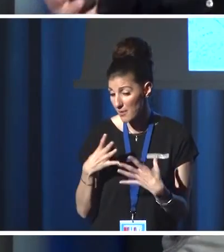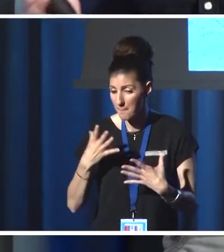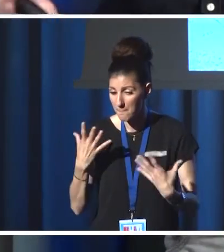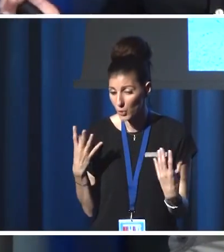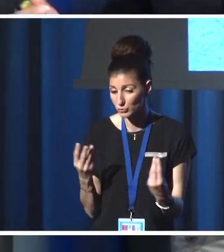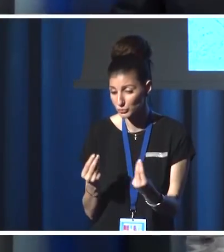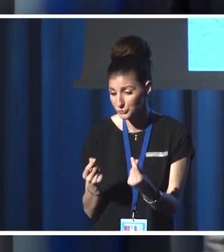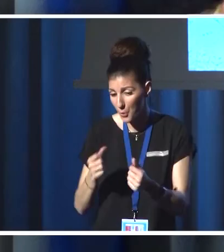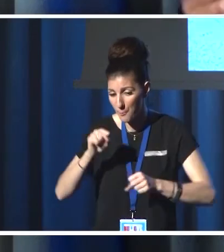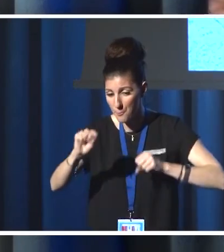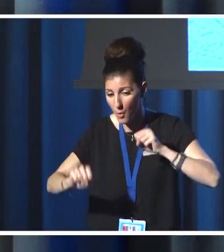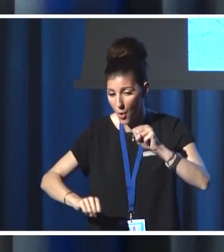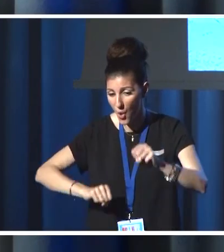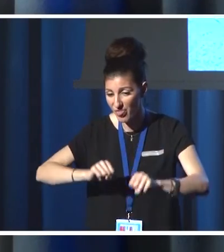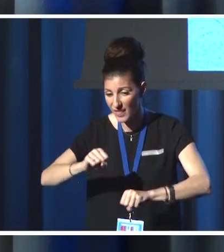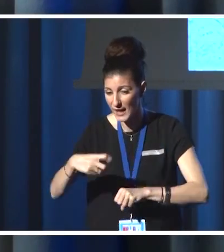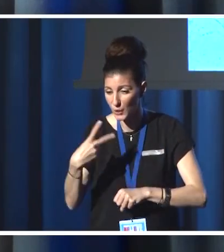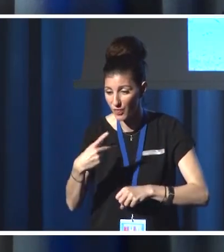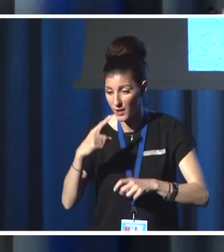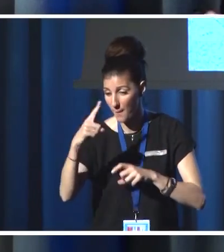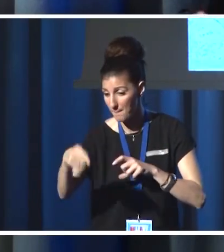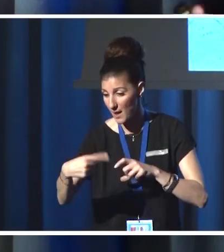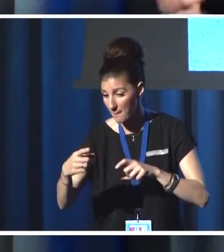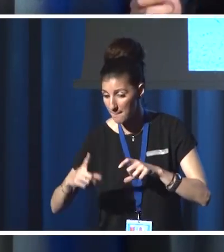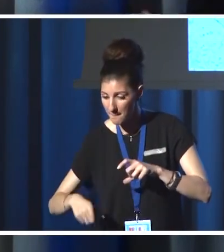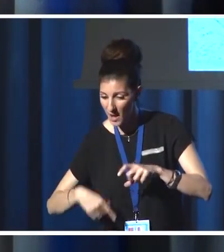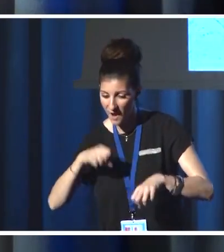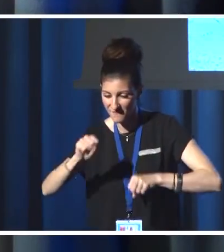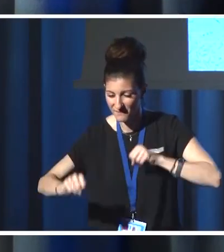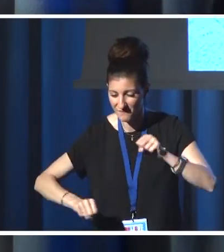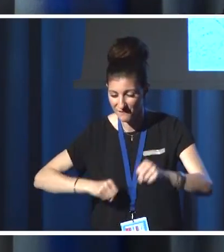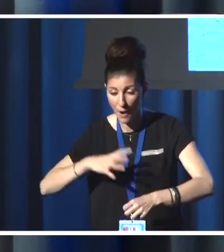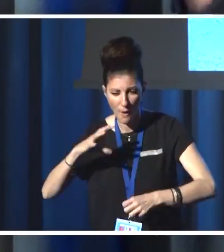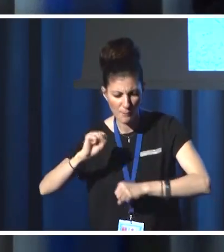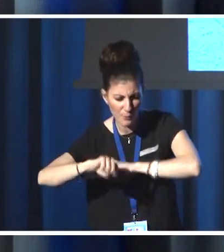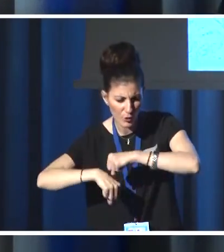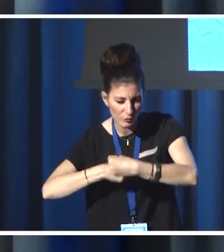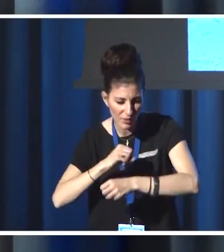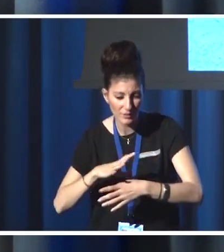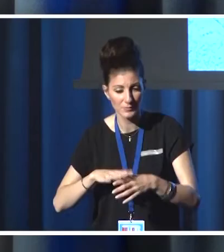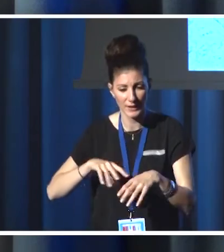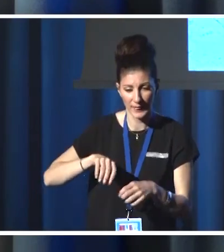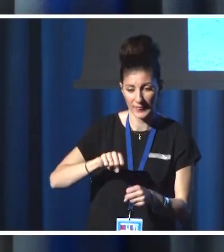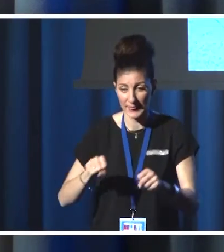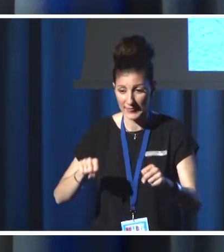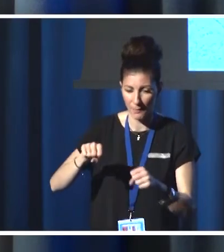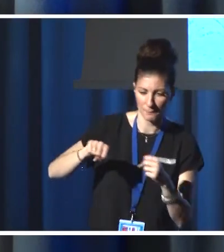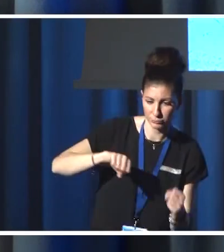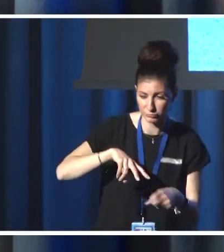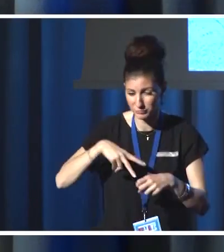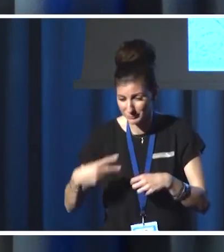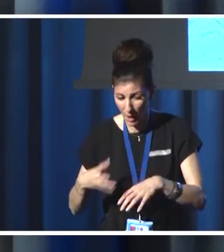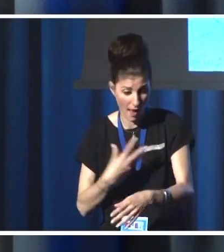τι έγινε το βλέπαμε το θέλαμε πρς προσπαθήσαμε πέσαμε κάτω χτυπήσαμε